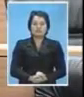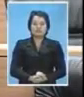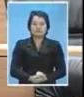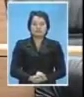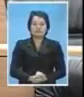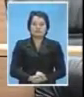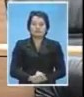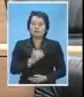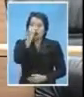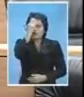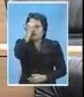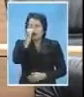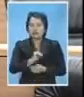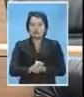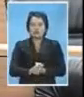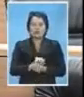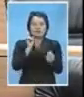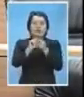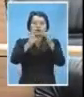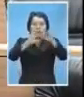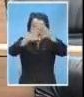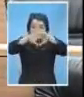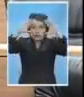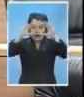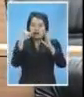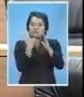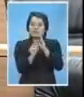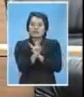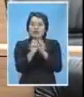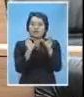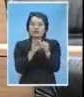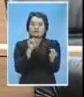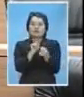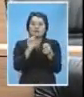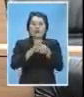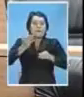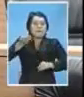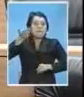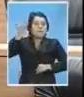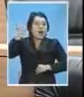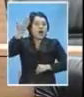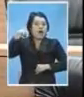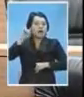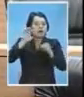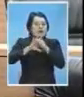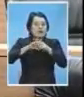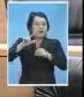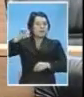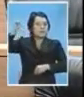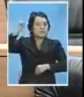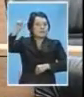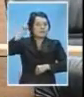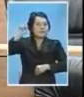เพราะเกิดจากนโยบายความผิดพลาดของรัฐบาลที่ได้วางนโยบายในสมัยรัฐบาลพันธมิตรทักษิณชินวั